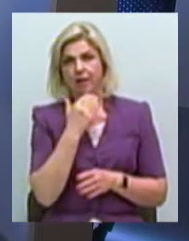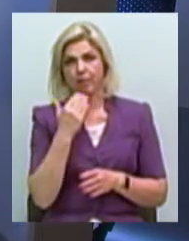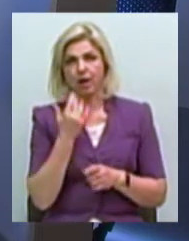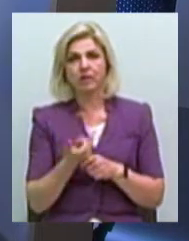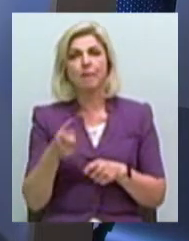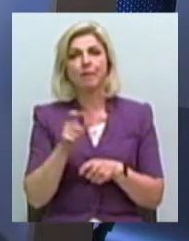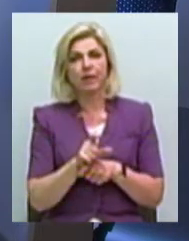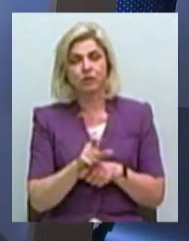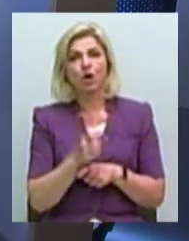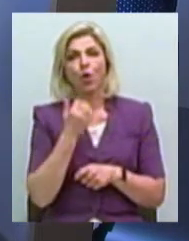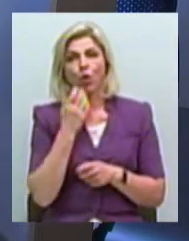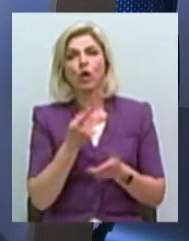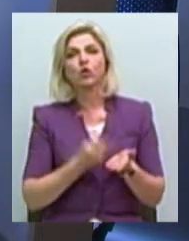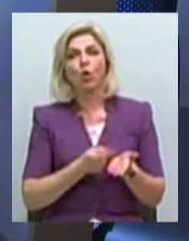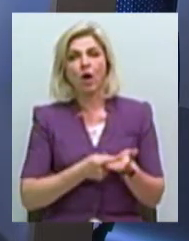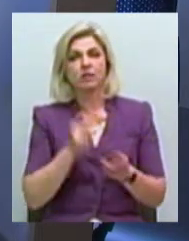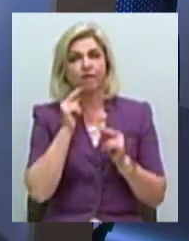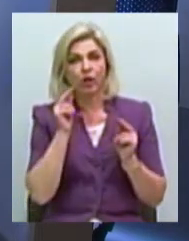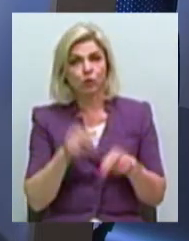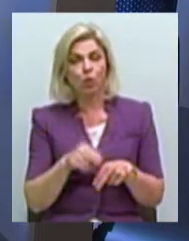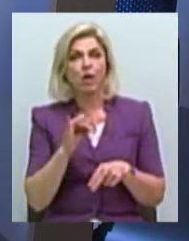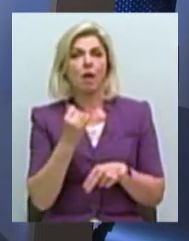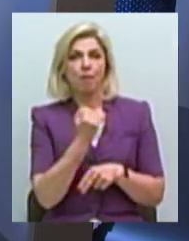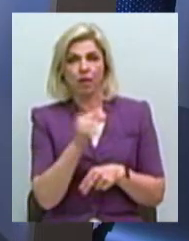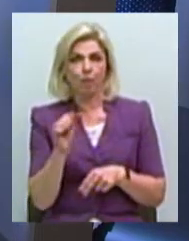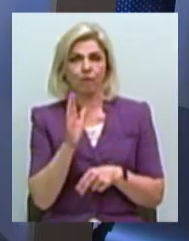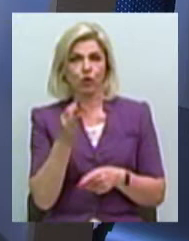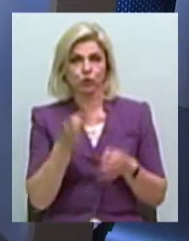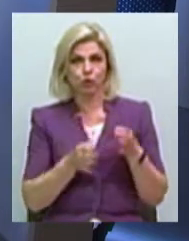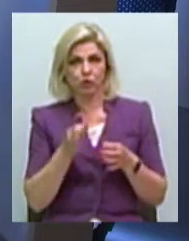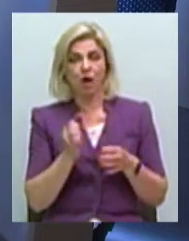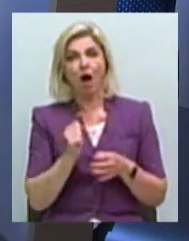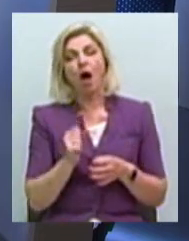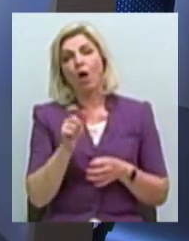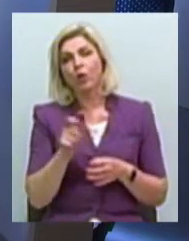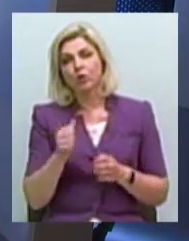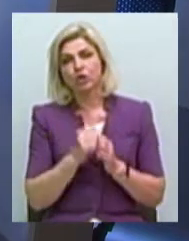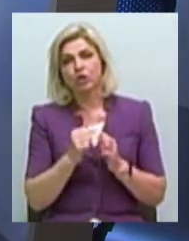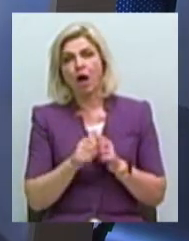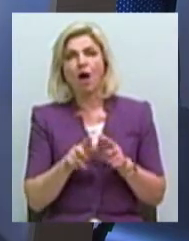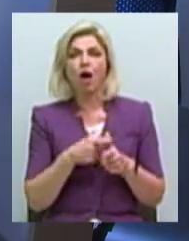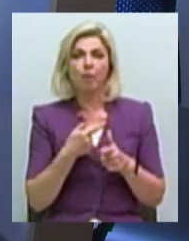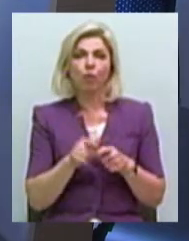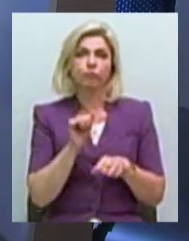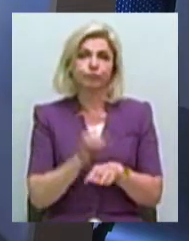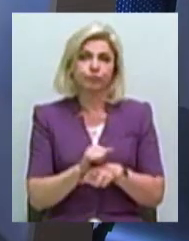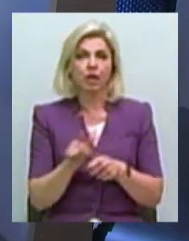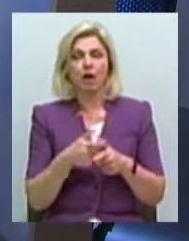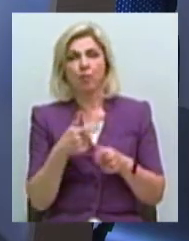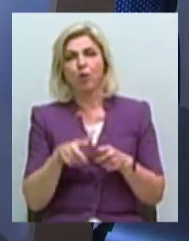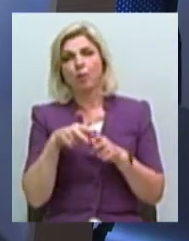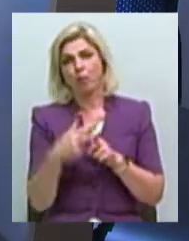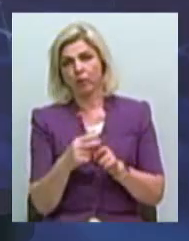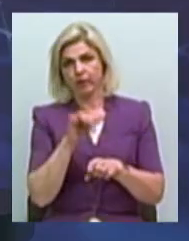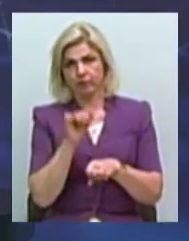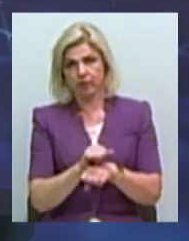довели вину та перемогли в суді, але просто на півшляху люди або здаються, або не витримують натиску, тому що якщо у